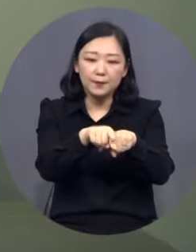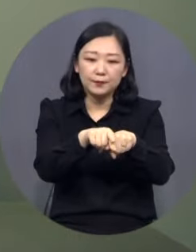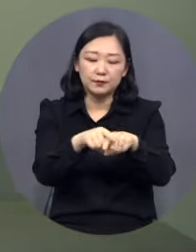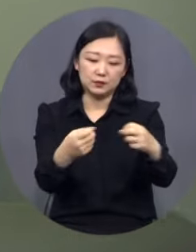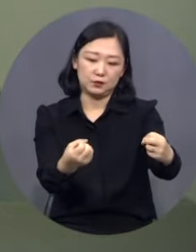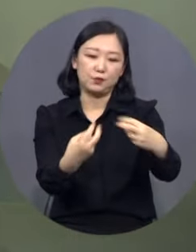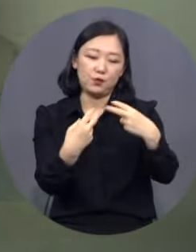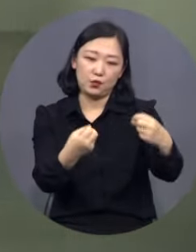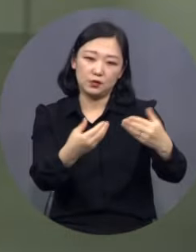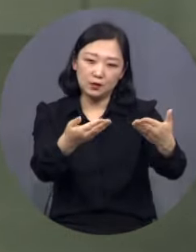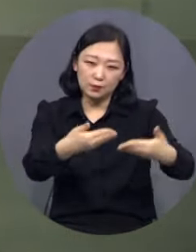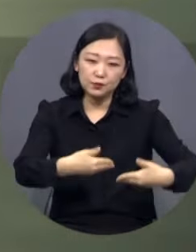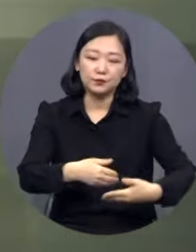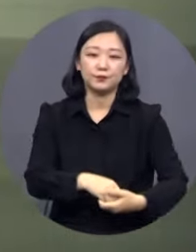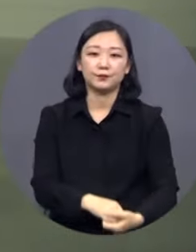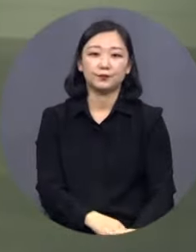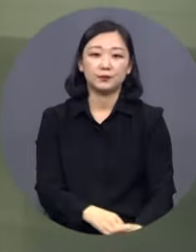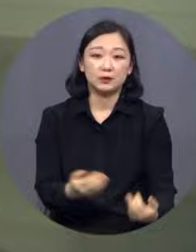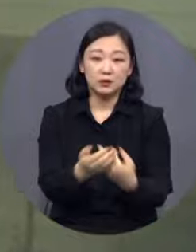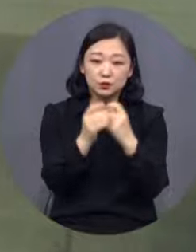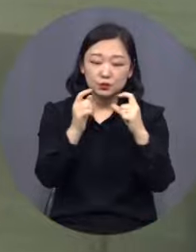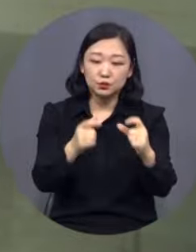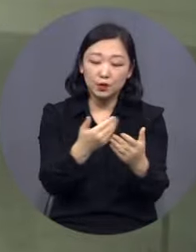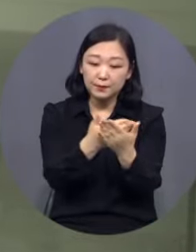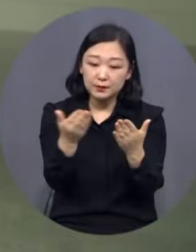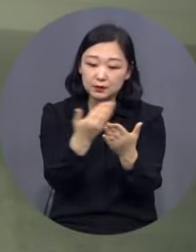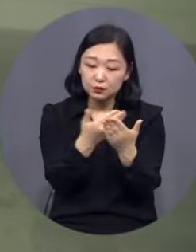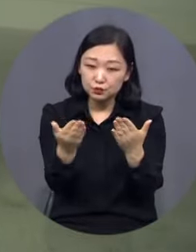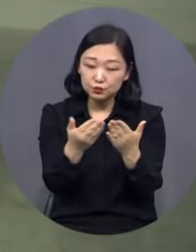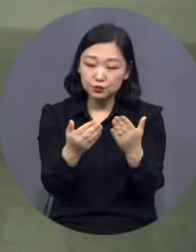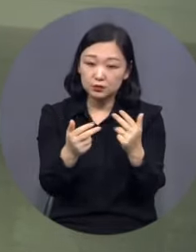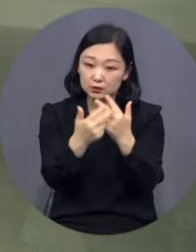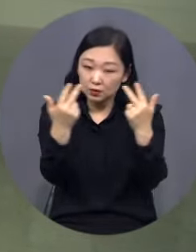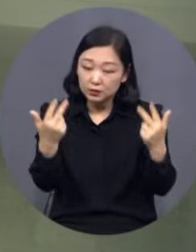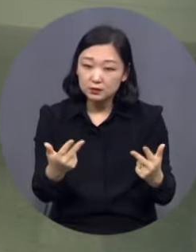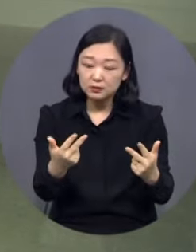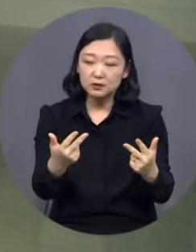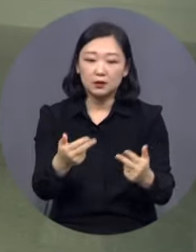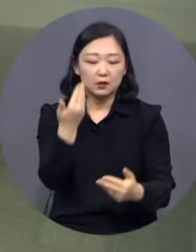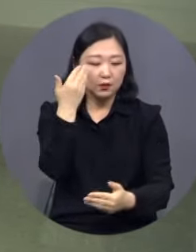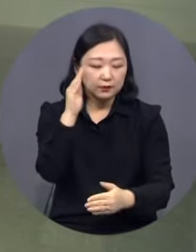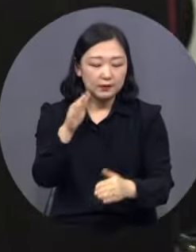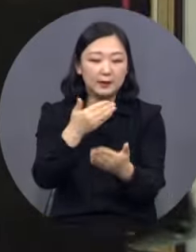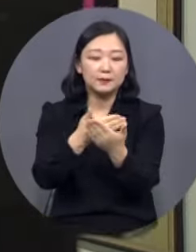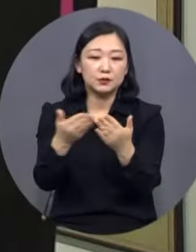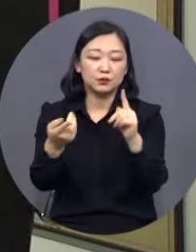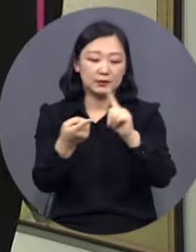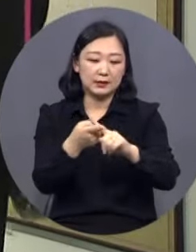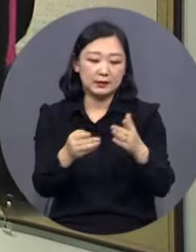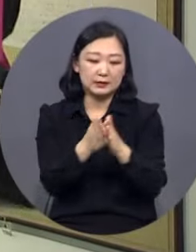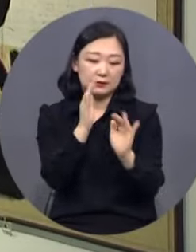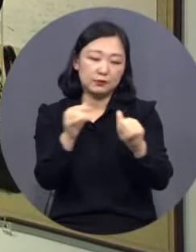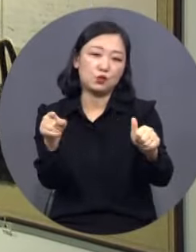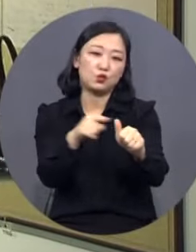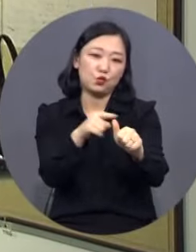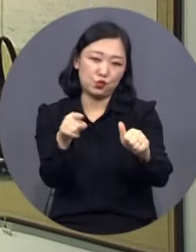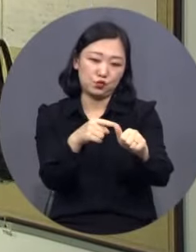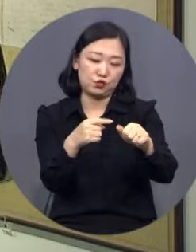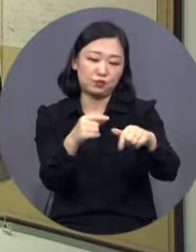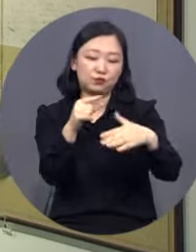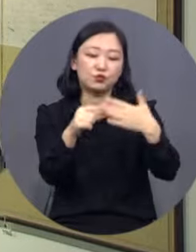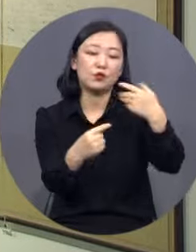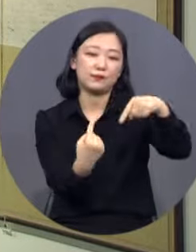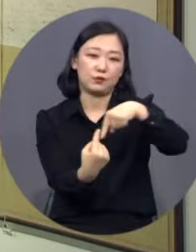내려보내 주셨습니다. 제주 도립 미술관은 이번 전시에 맞춰 한국 근현대 미술에 대한 시민 교육 강좌도 함께